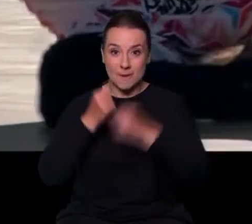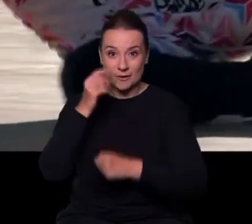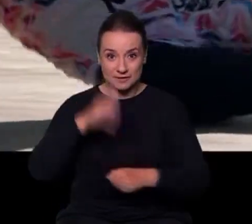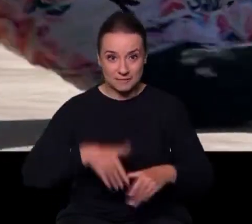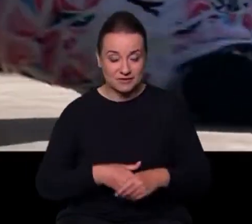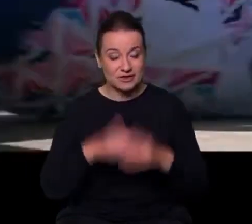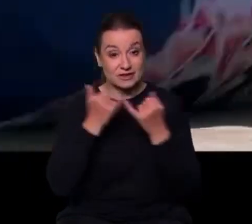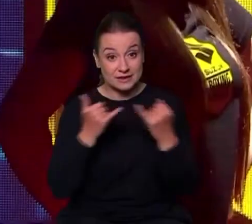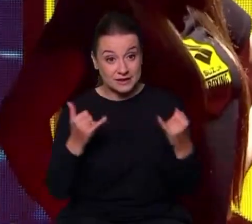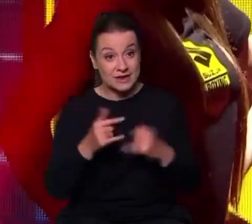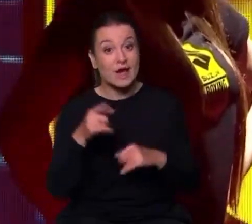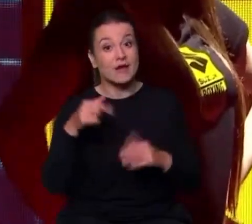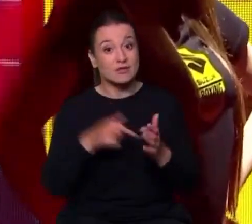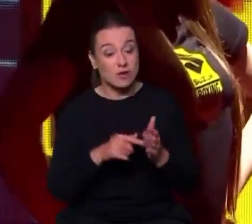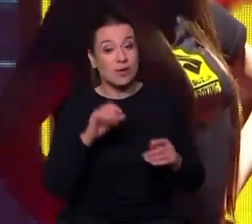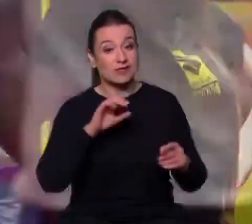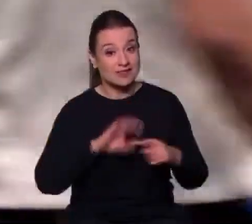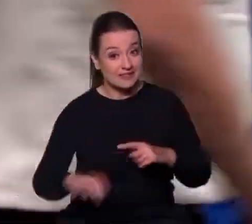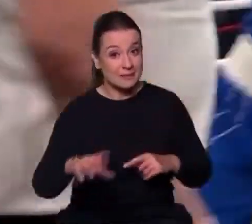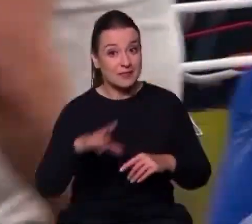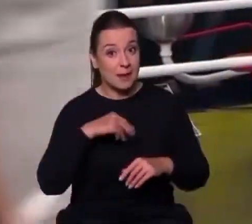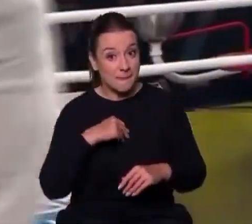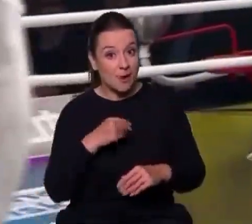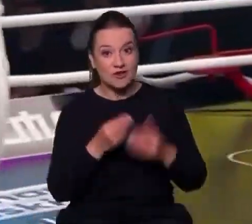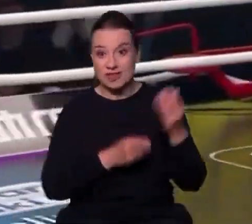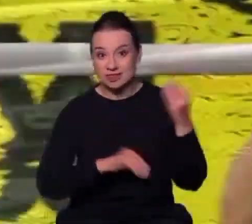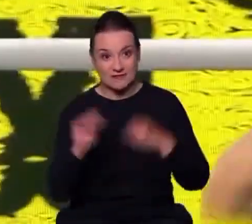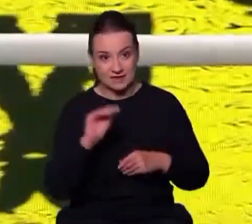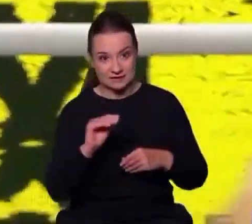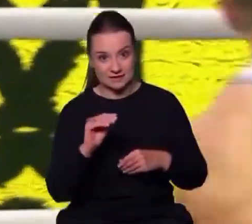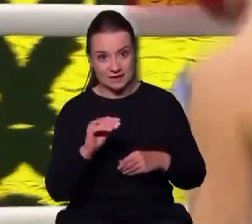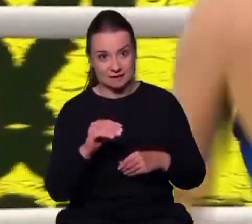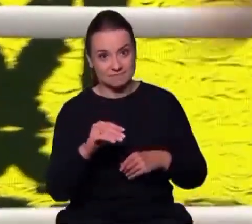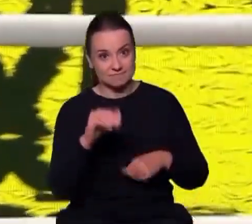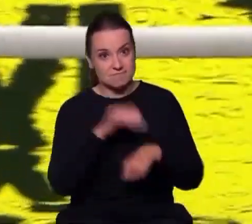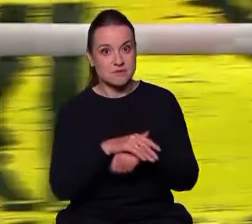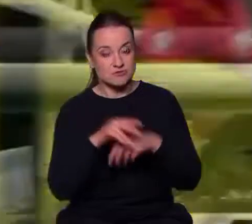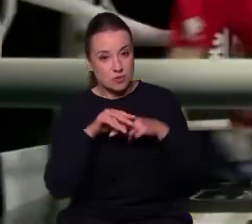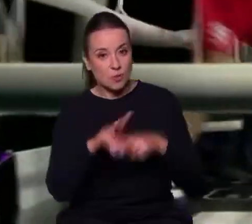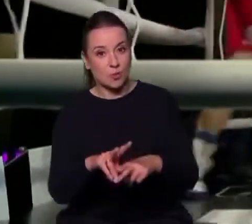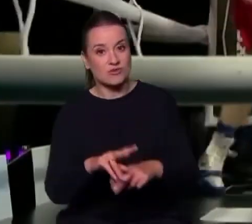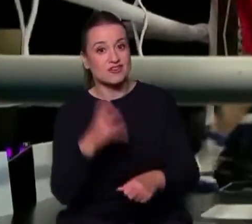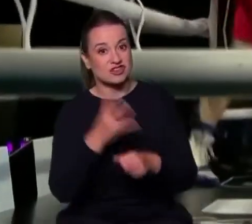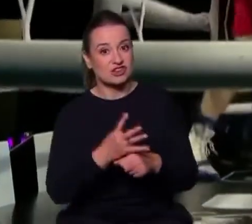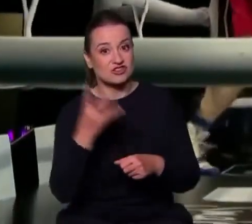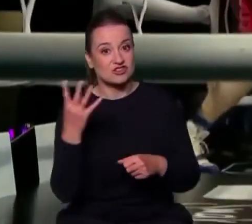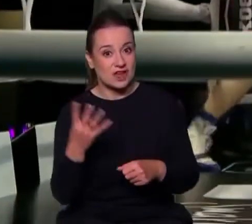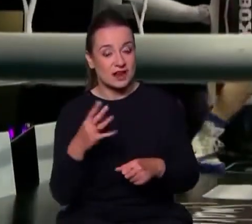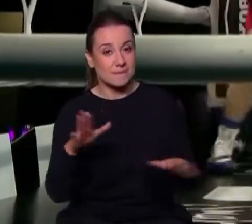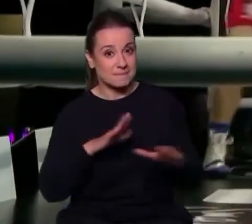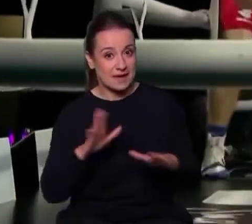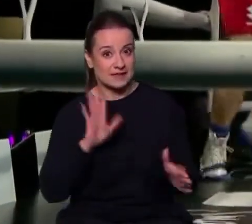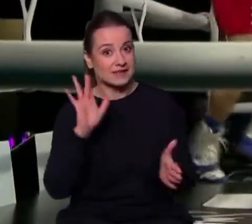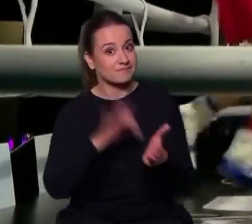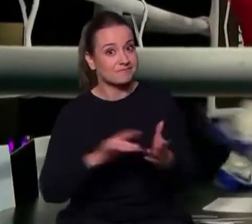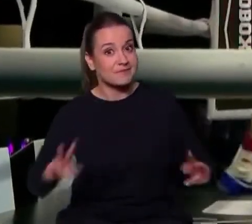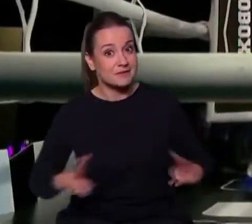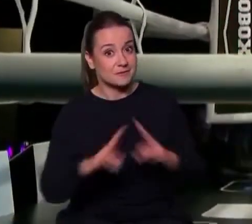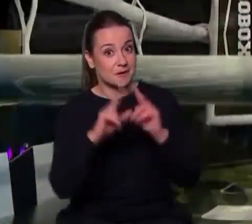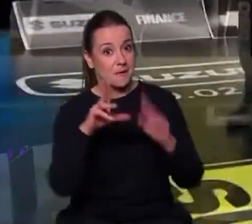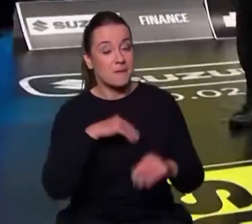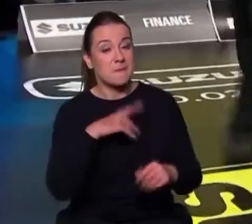dyscyplina, w której do wywalczenia jest najwięcej przepustek, bo aż 44 miejsca na Igrzyska w Paryżu są w stawce.